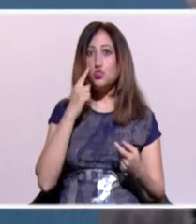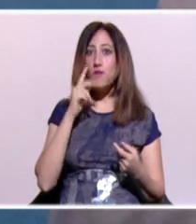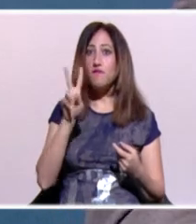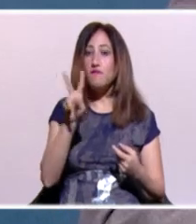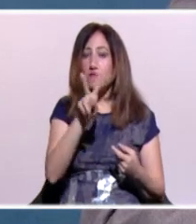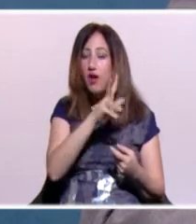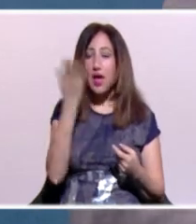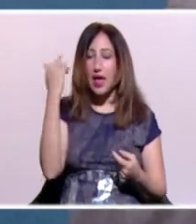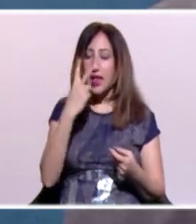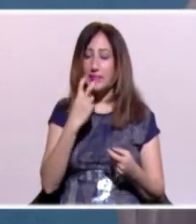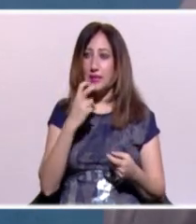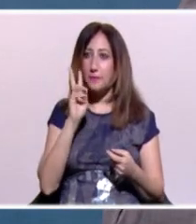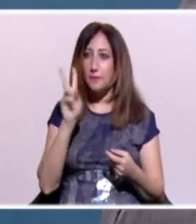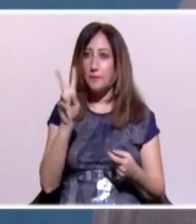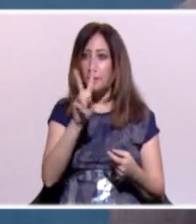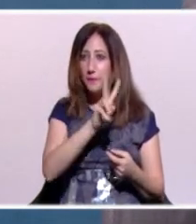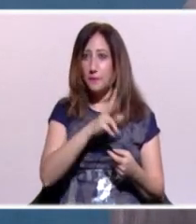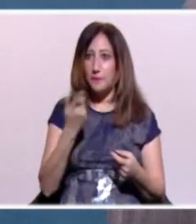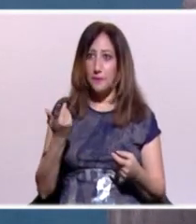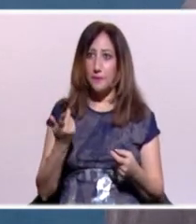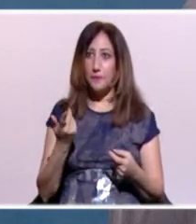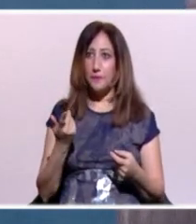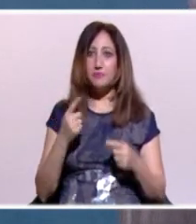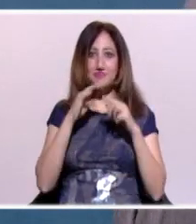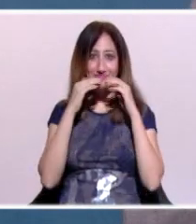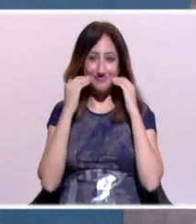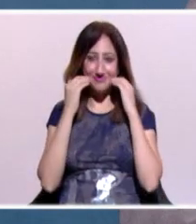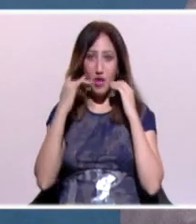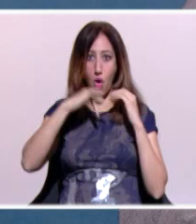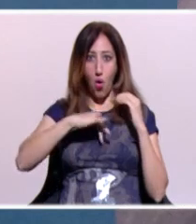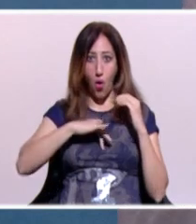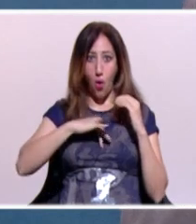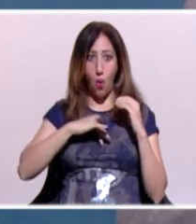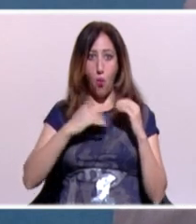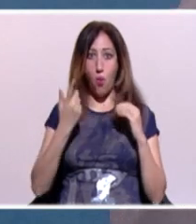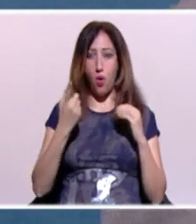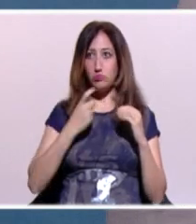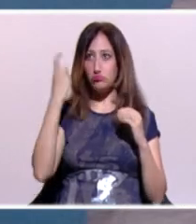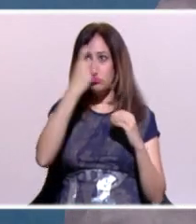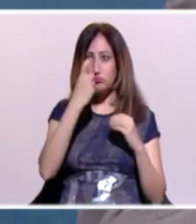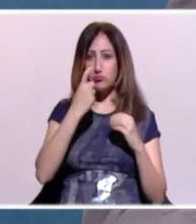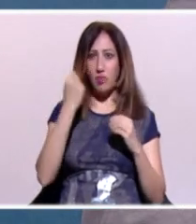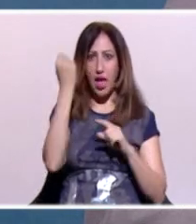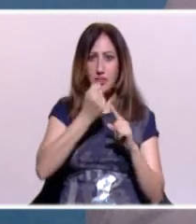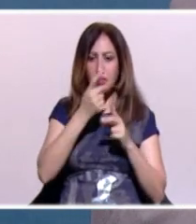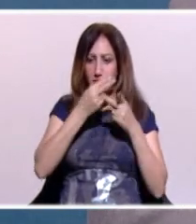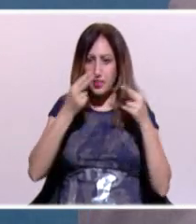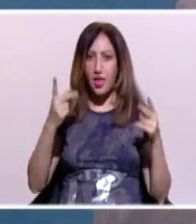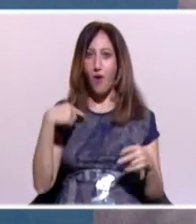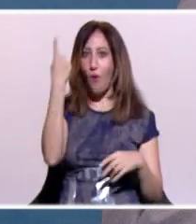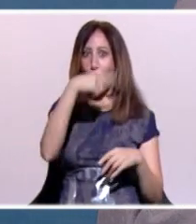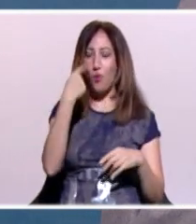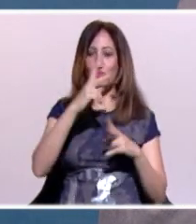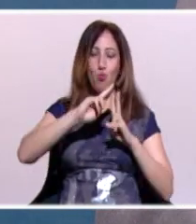نتفرج، الناس دي ما فيش، بل بالعكس مبتسمين وهادئين جدا ومؤمنين جدا، يعني